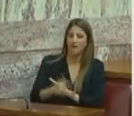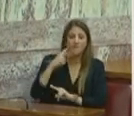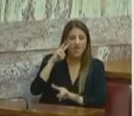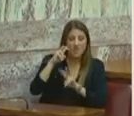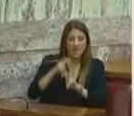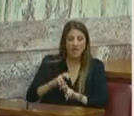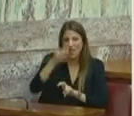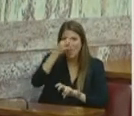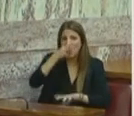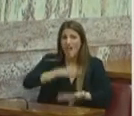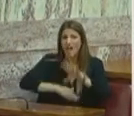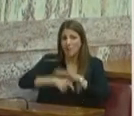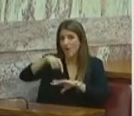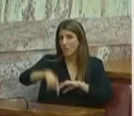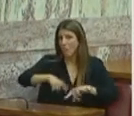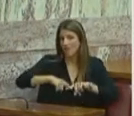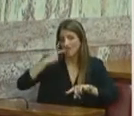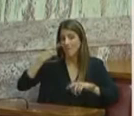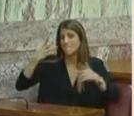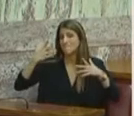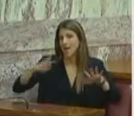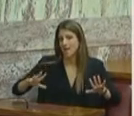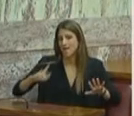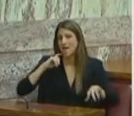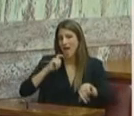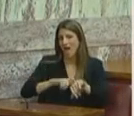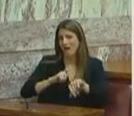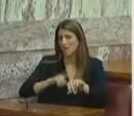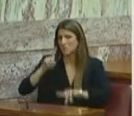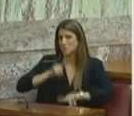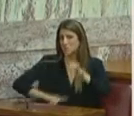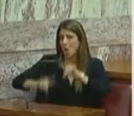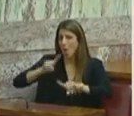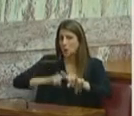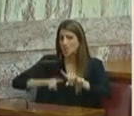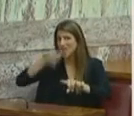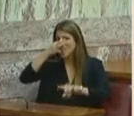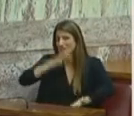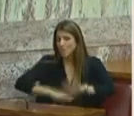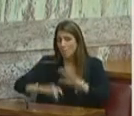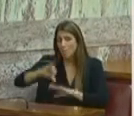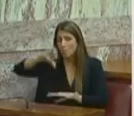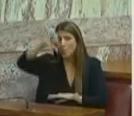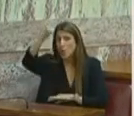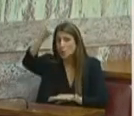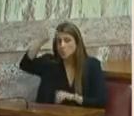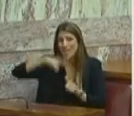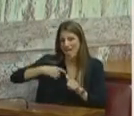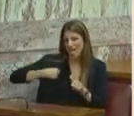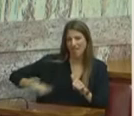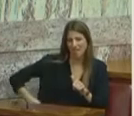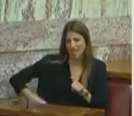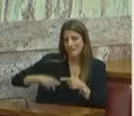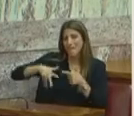χώρα, έχουν αναγκάγει σε πρωταθλητές τη διαφθορά στους οργανισμούς τοπικής αυτοδιοίκησης, στους οποίους η